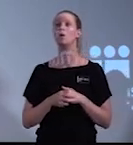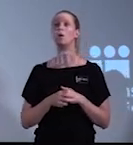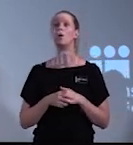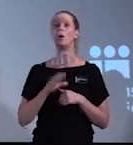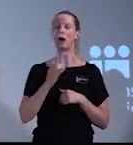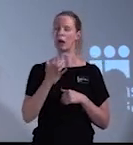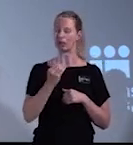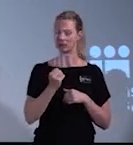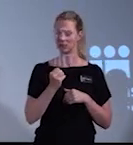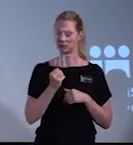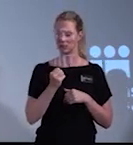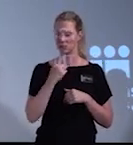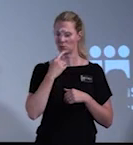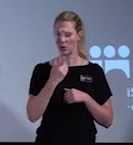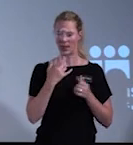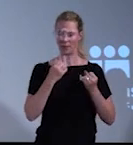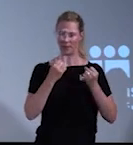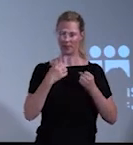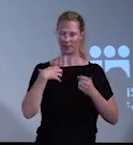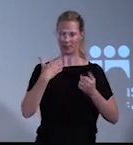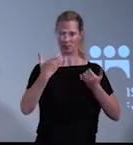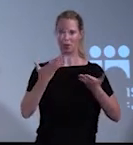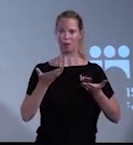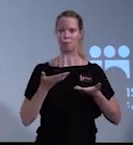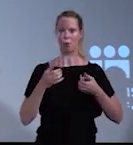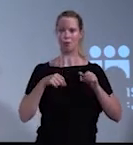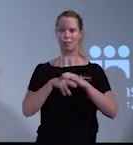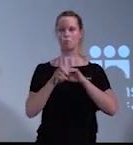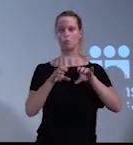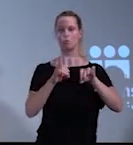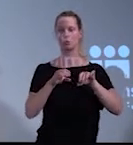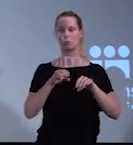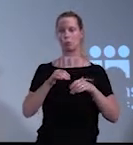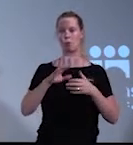Alice Bakunke, du säger att det är så viktigt att riksdagen får inflytande över filmpolitiken.